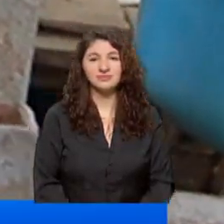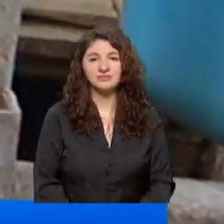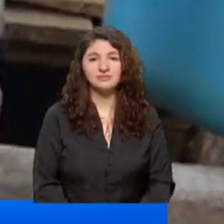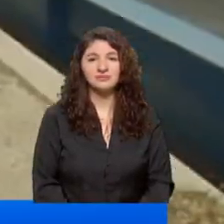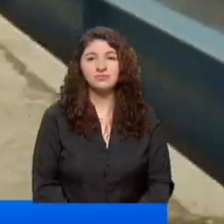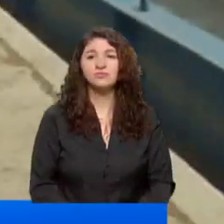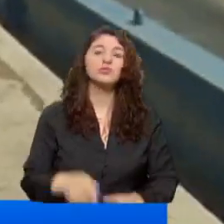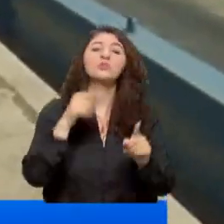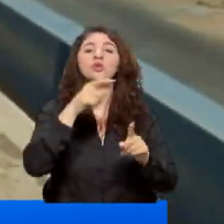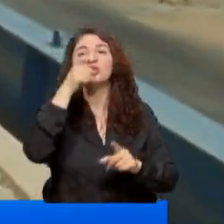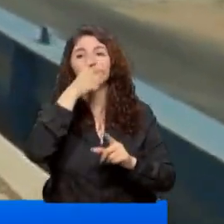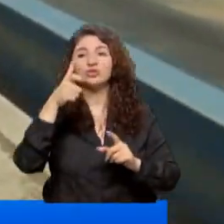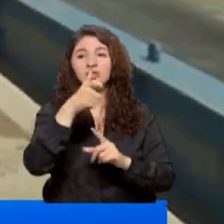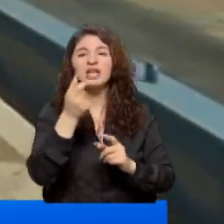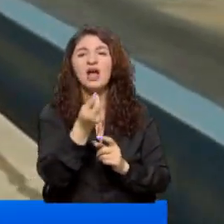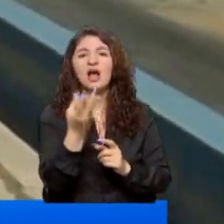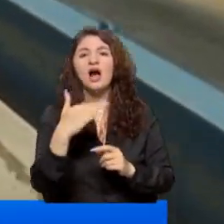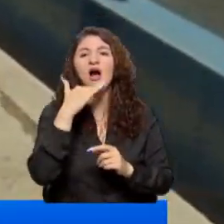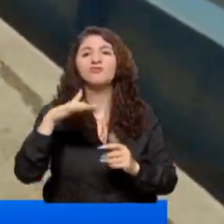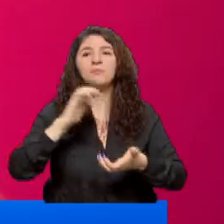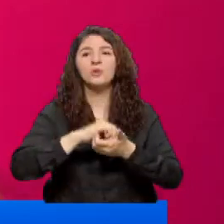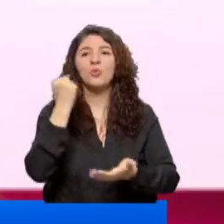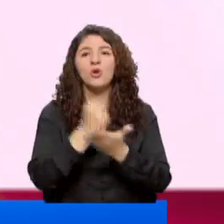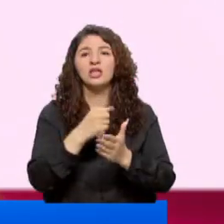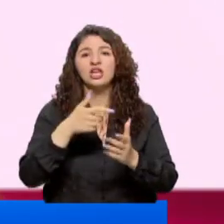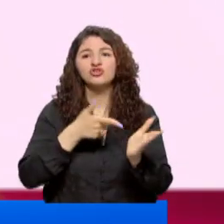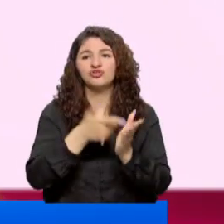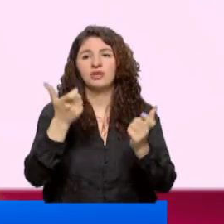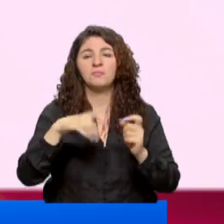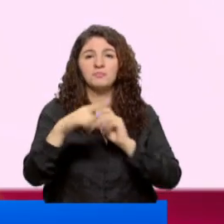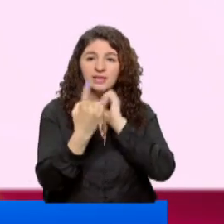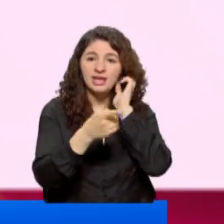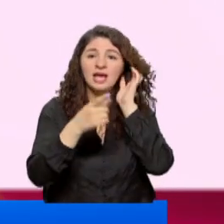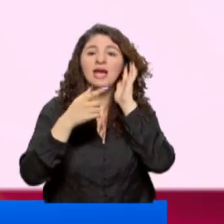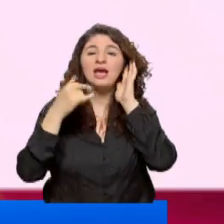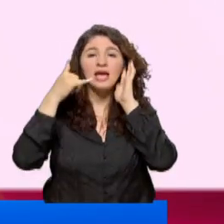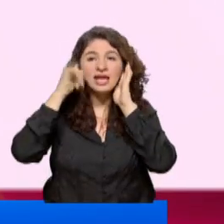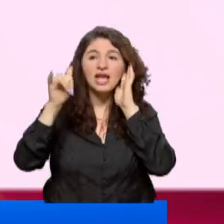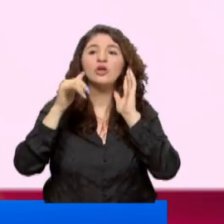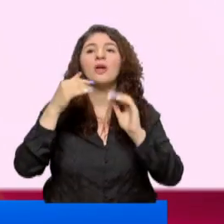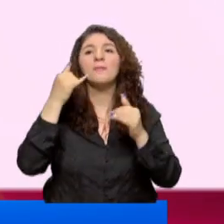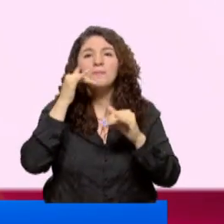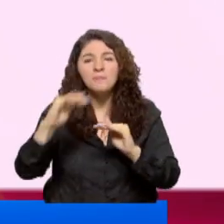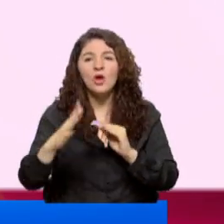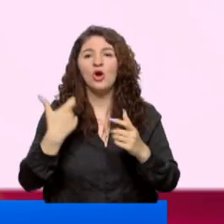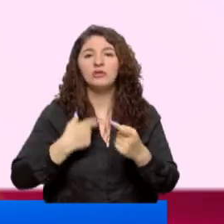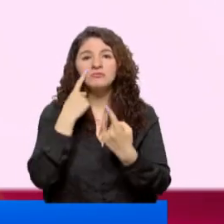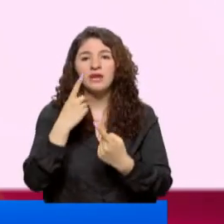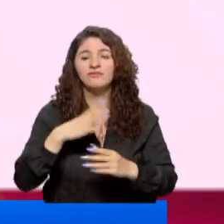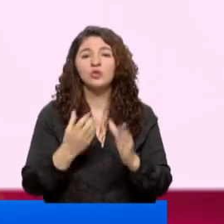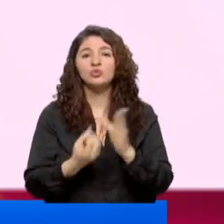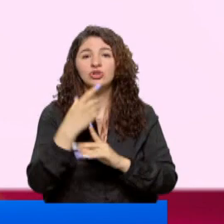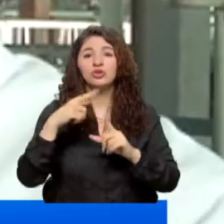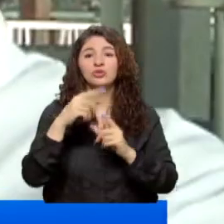bu burası Türkiye'nin sayılı Avrupa Birliği onaylı çiftliklerinden ineklere buzağılara özel bakım var